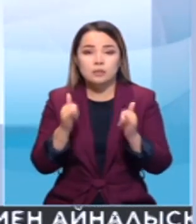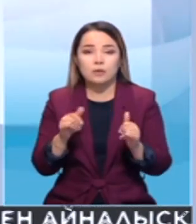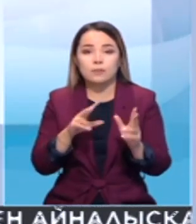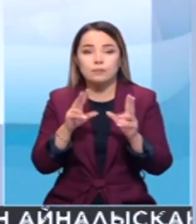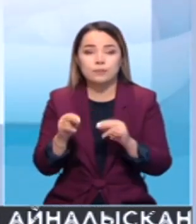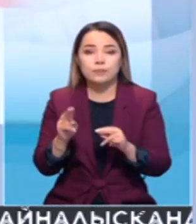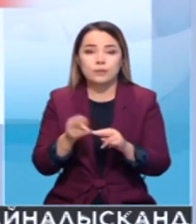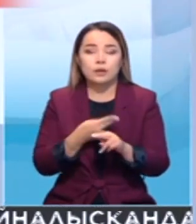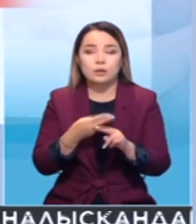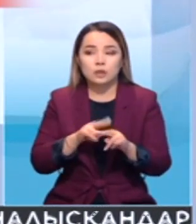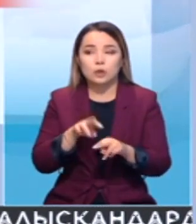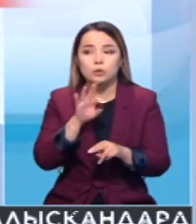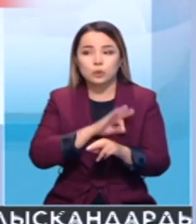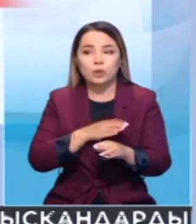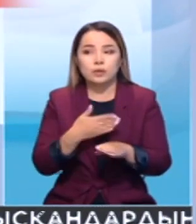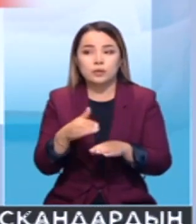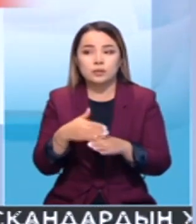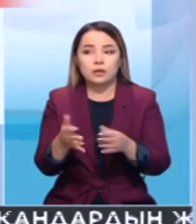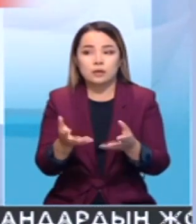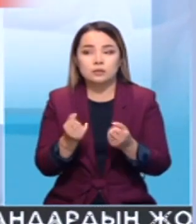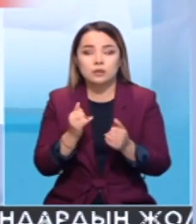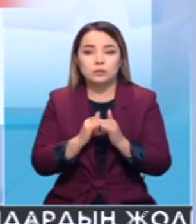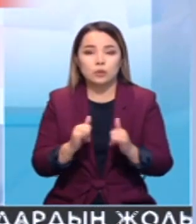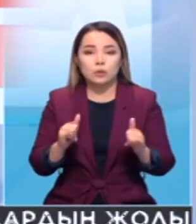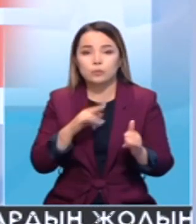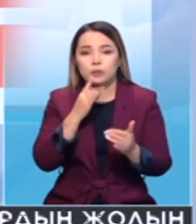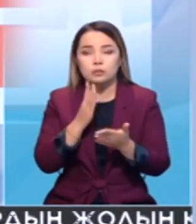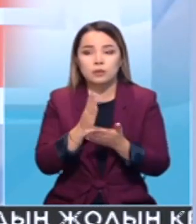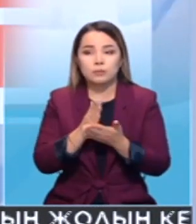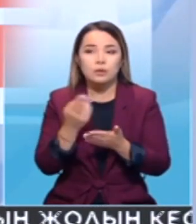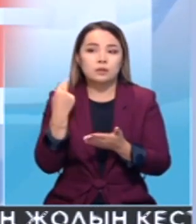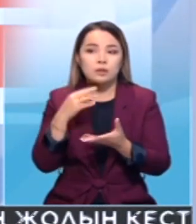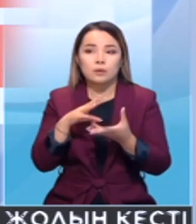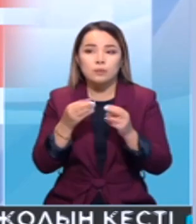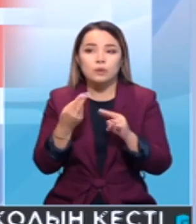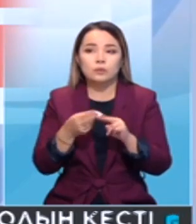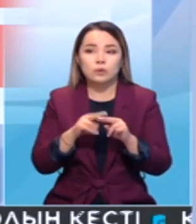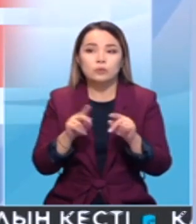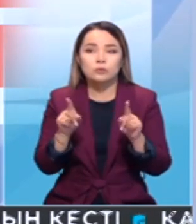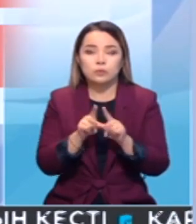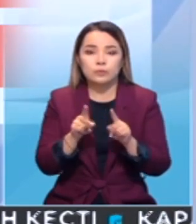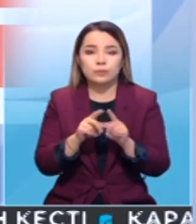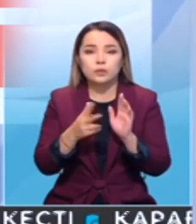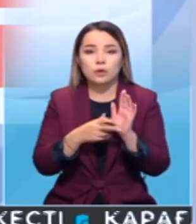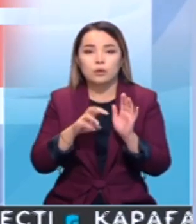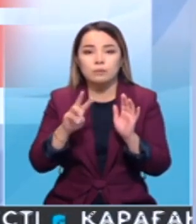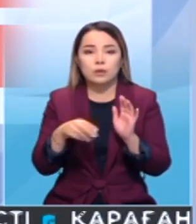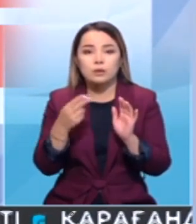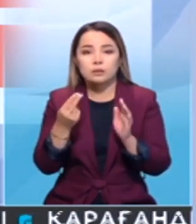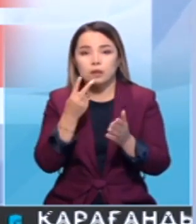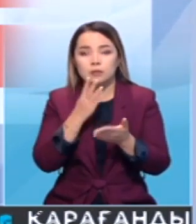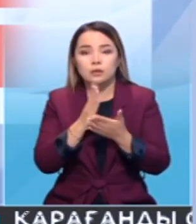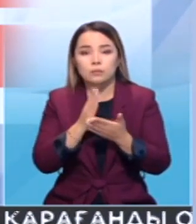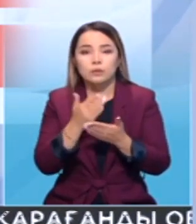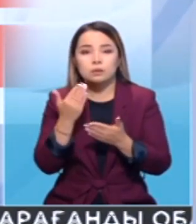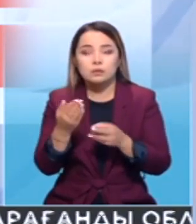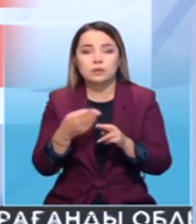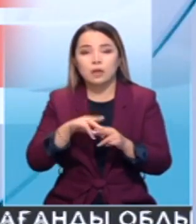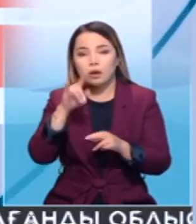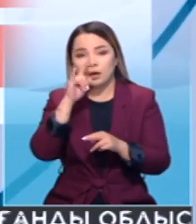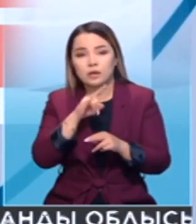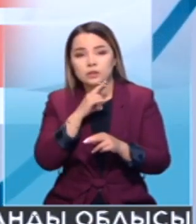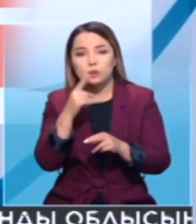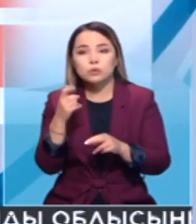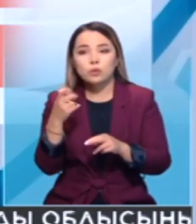Кепілсіз тұтынушылық кредит алушыларда көбейді, олардың жалпы берешегі 800 миллиард теңгеге жеткен. Сондай-ақ